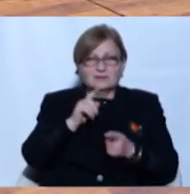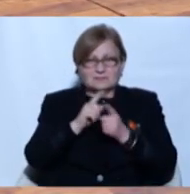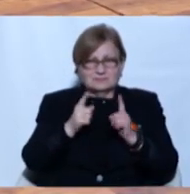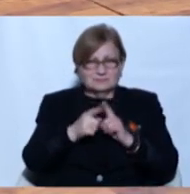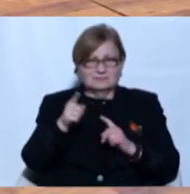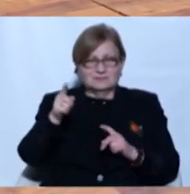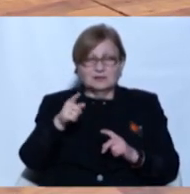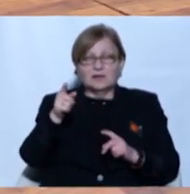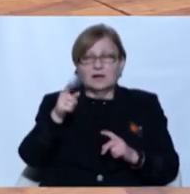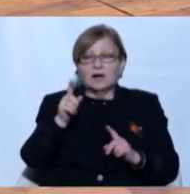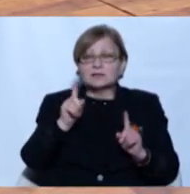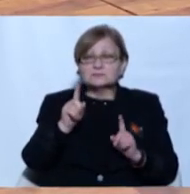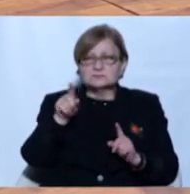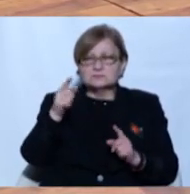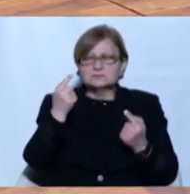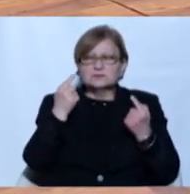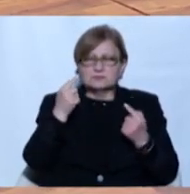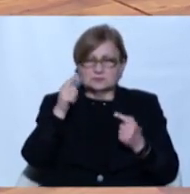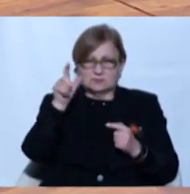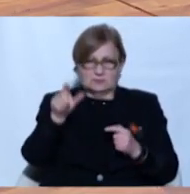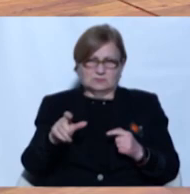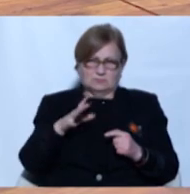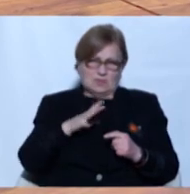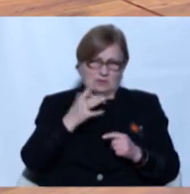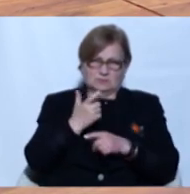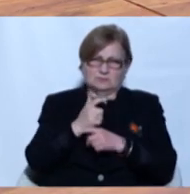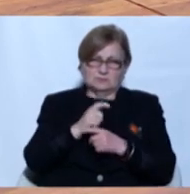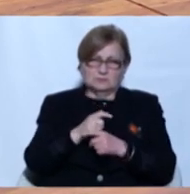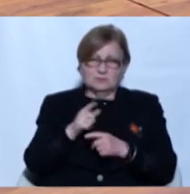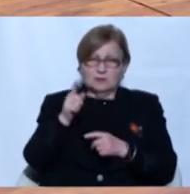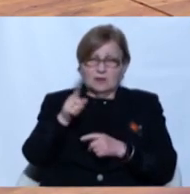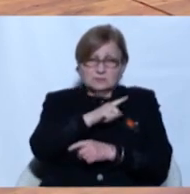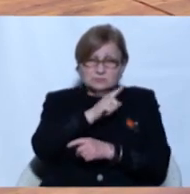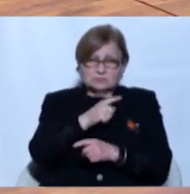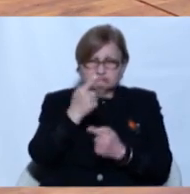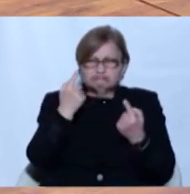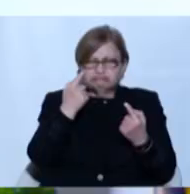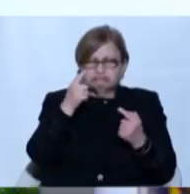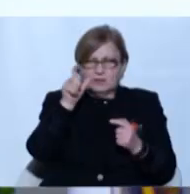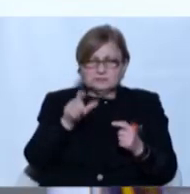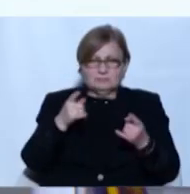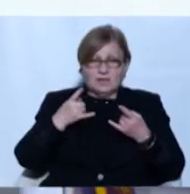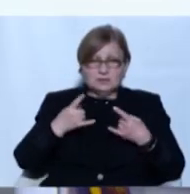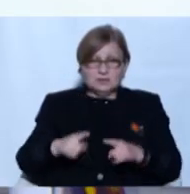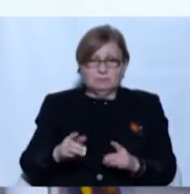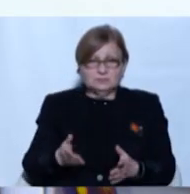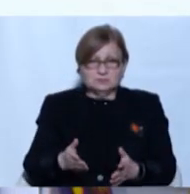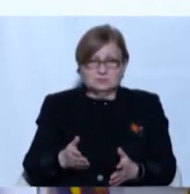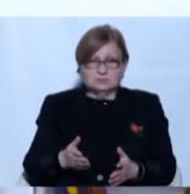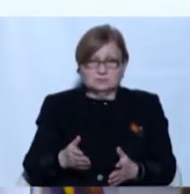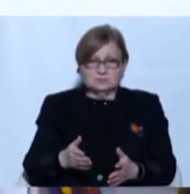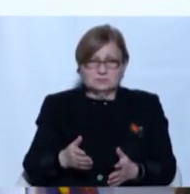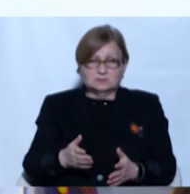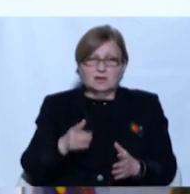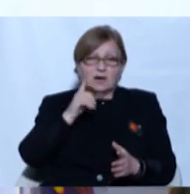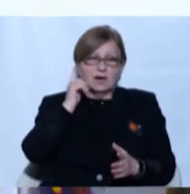მისი გაქანების ადამიანს რასაკვირველია მეტი შეეძლო და აი წარმოიდგინეთ ამოდენა შესაძლებლობის ადამიანი იბადება და აგერ წავიდა